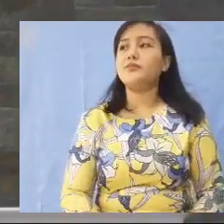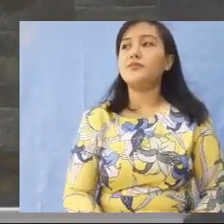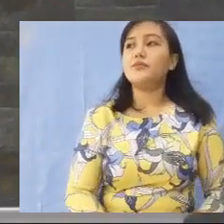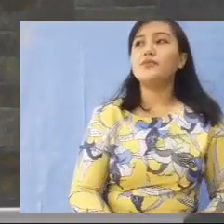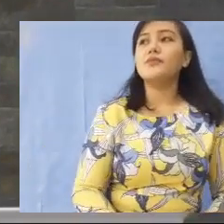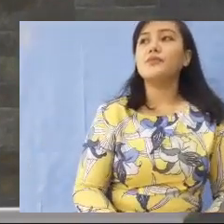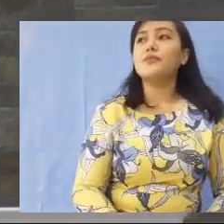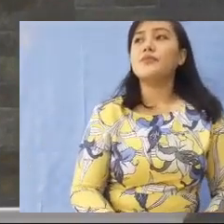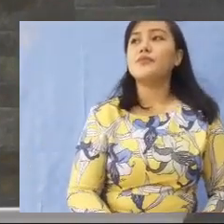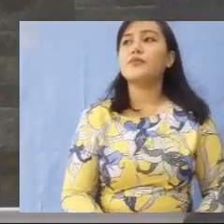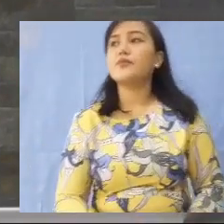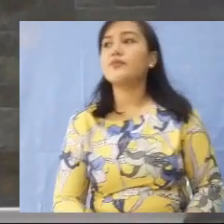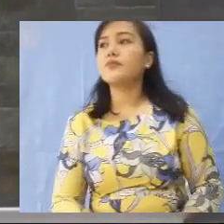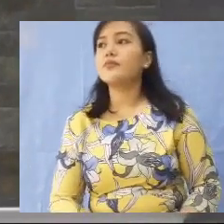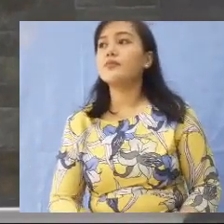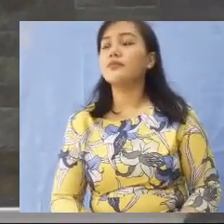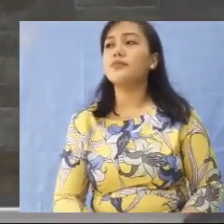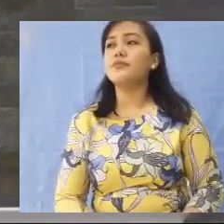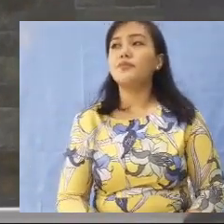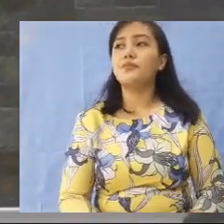Nakakalungkot naman. Yes,